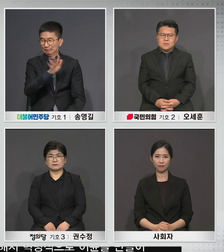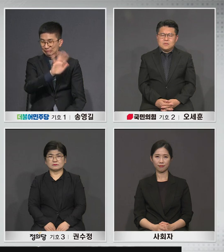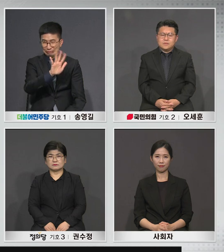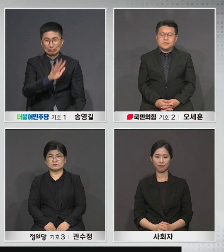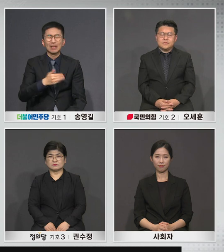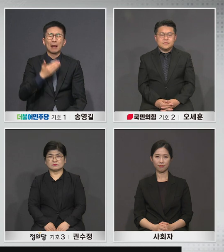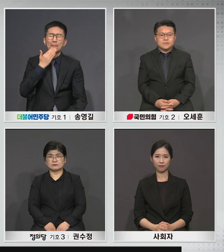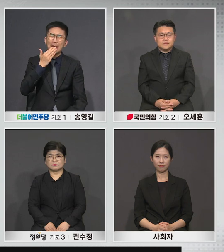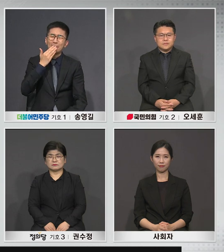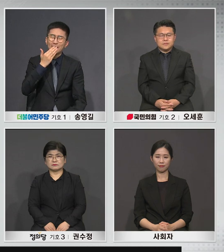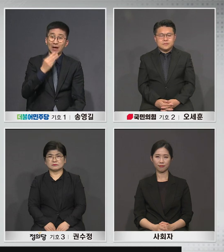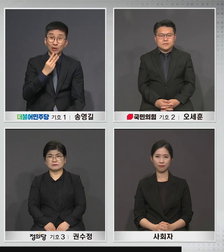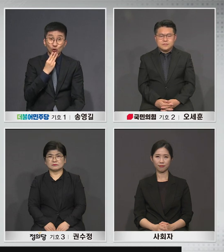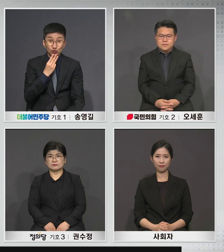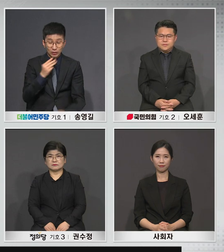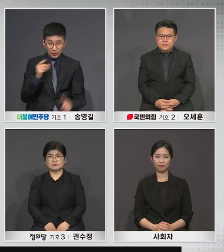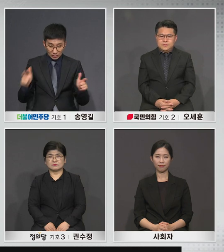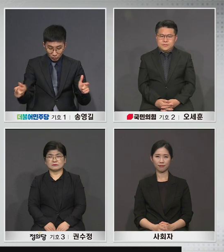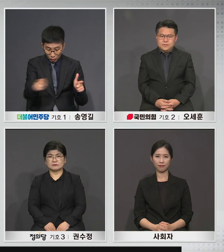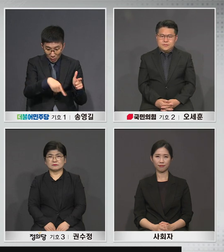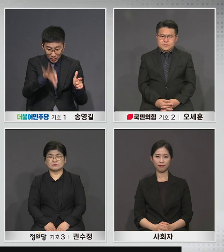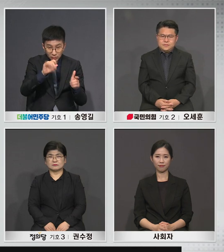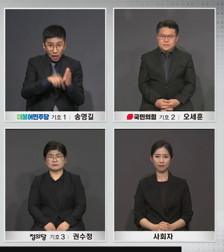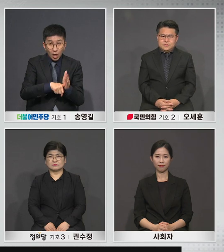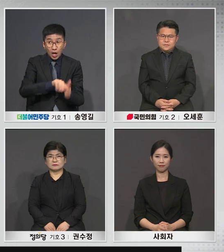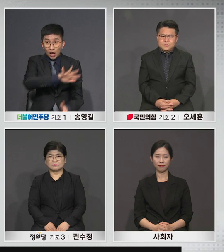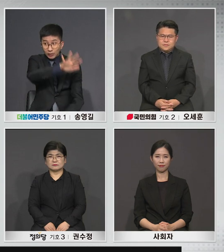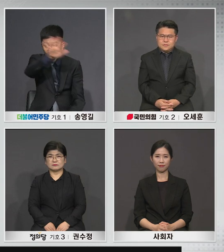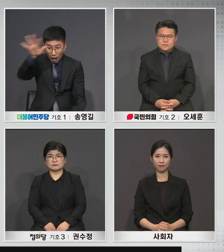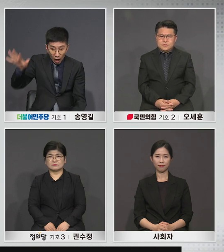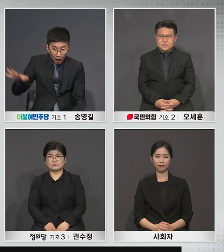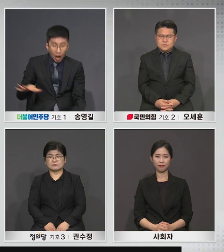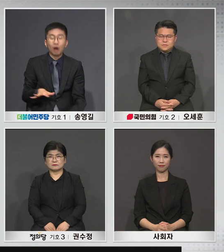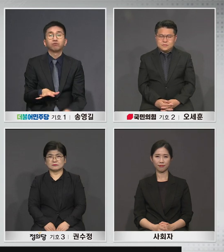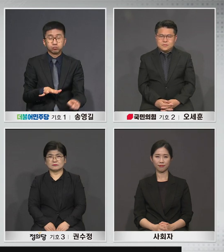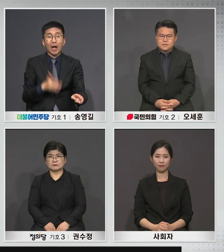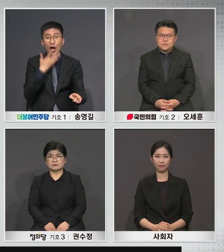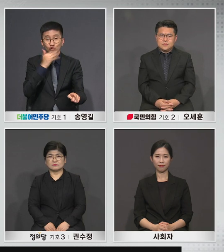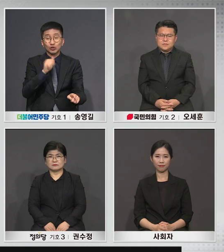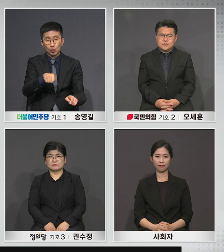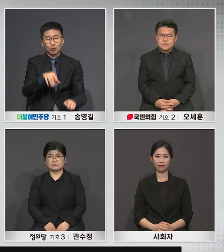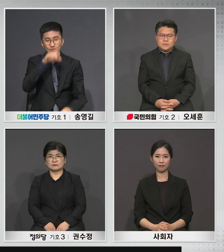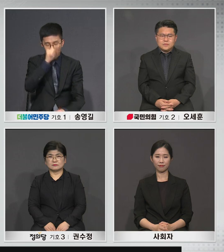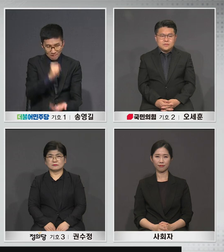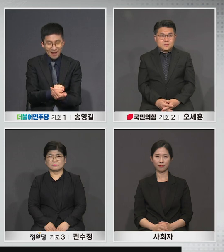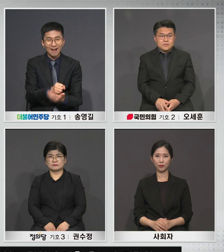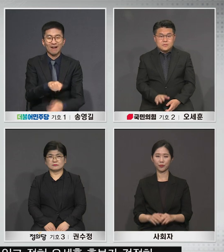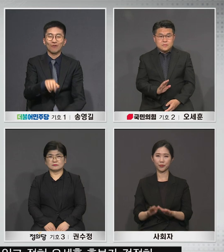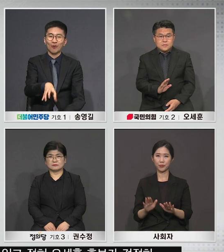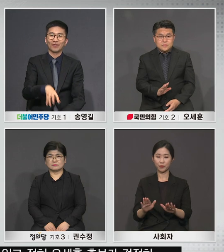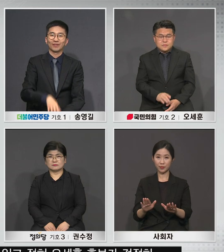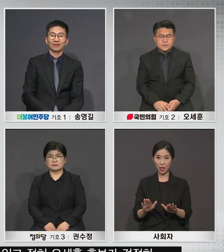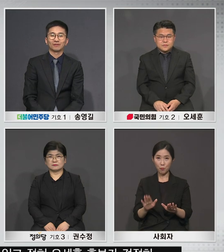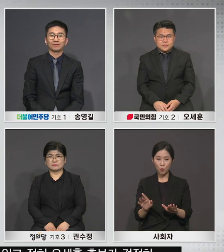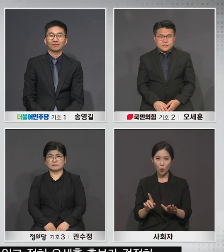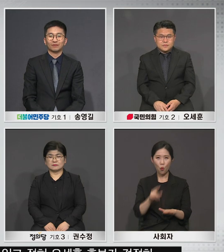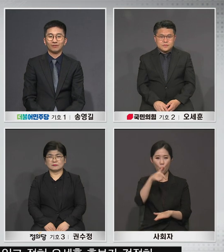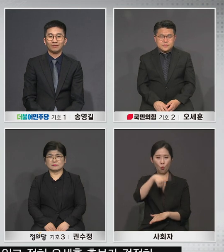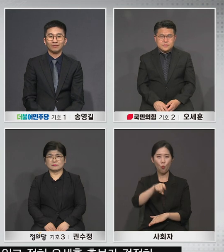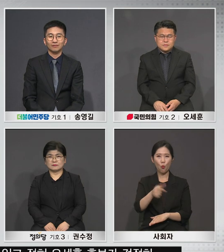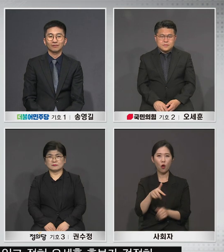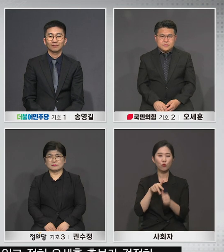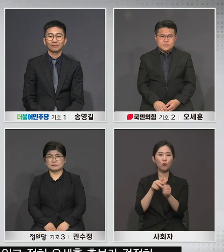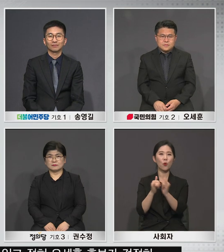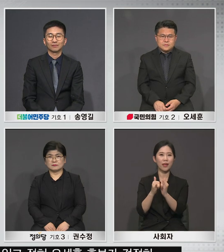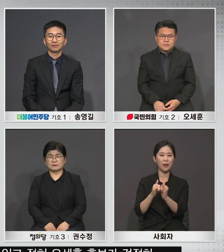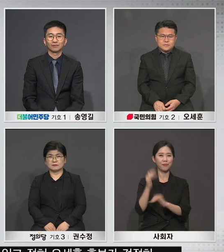서울이 누구나 집이 훨씬 더 작동되기 쉬운 구조다 이런 말씀을 드리겠습니다. 이쯤에서 권수정 후보 발언하시는 게 좋을 것 같은데 시간이 좀 많이